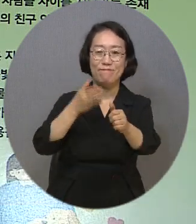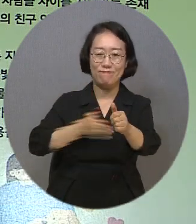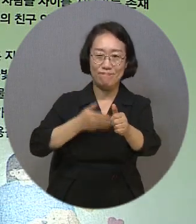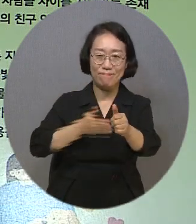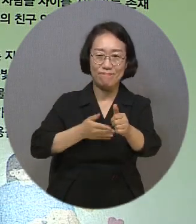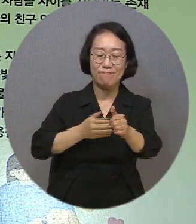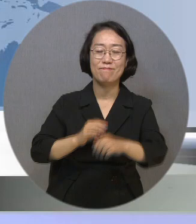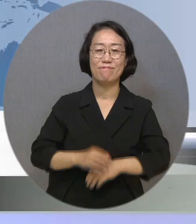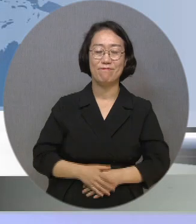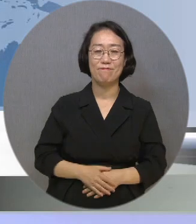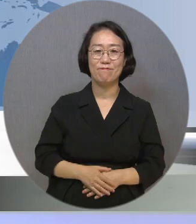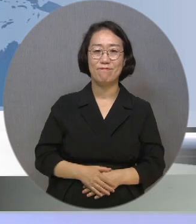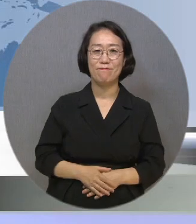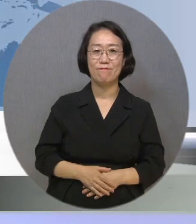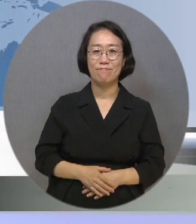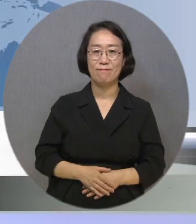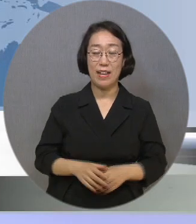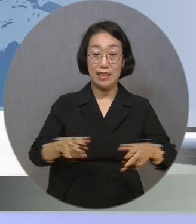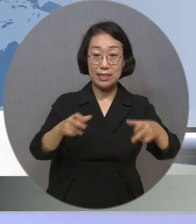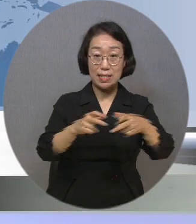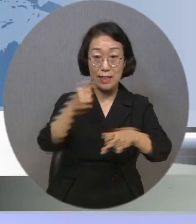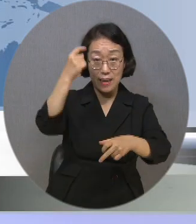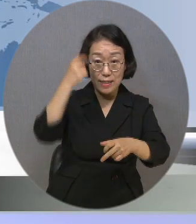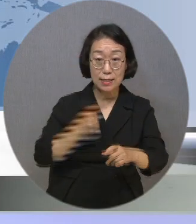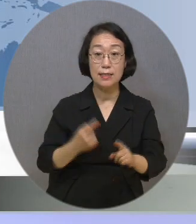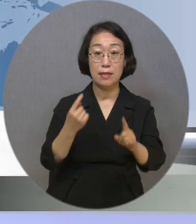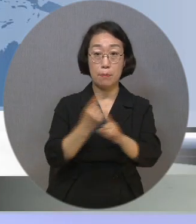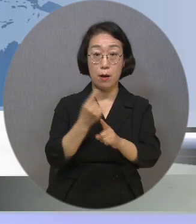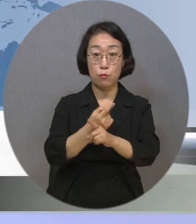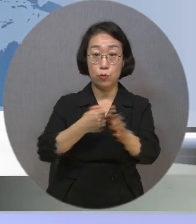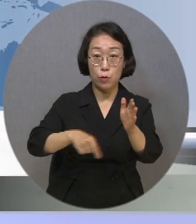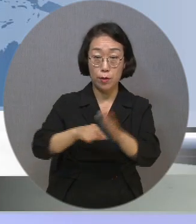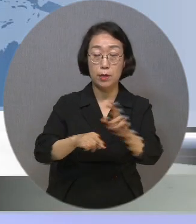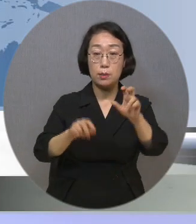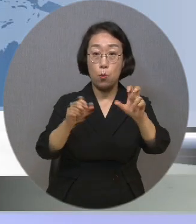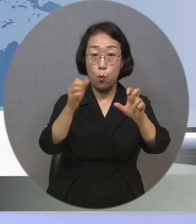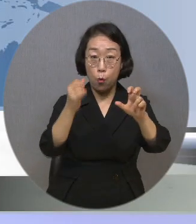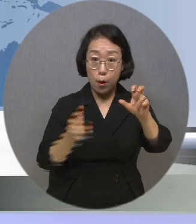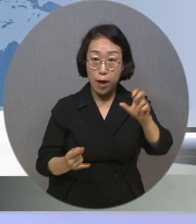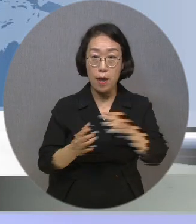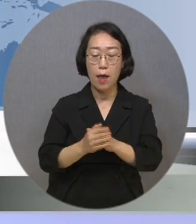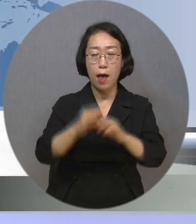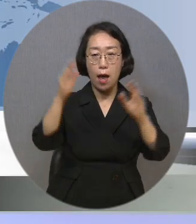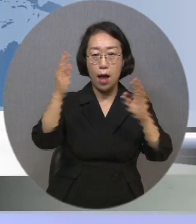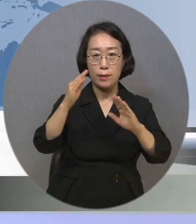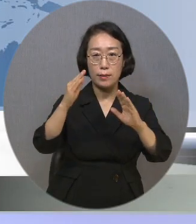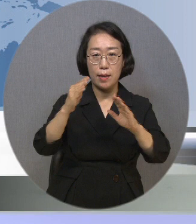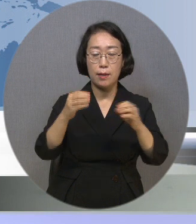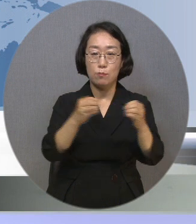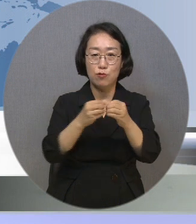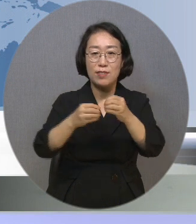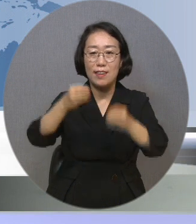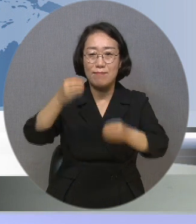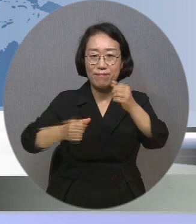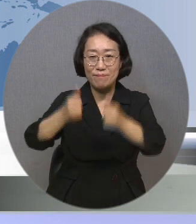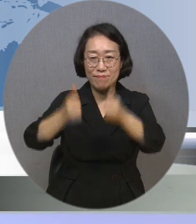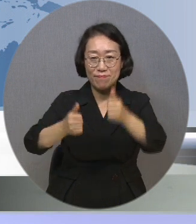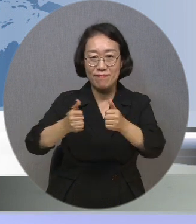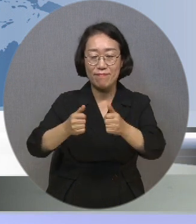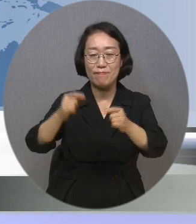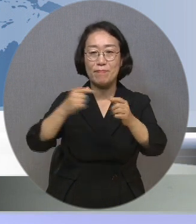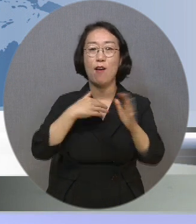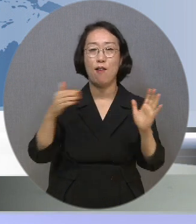좋겠습니다. 네. 장애 인식 개선을 위한 제25회 전국 초중고등학생 101장 시상식이